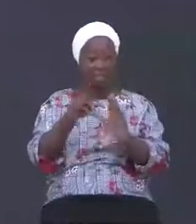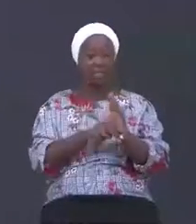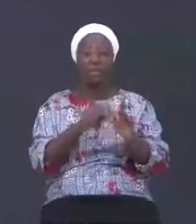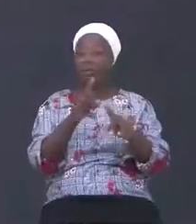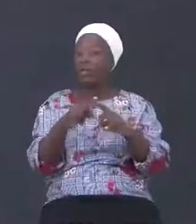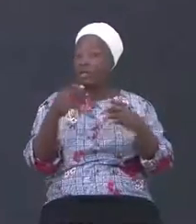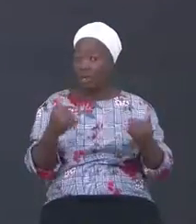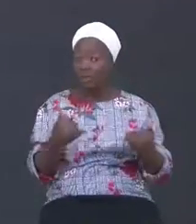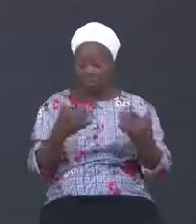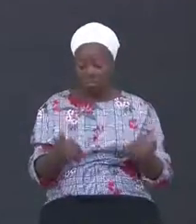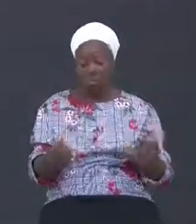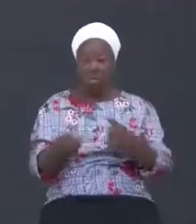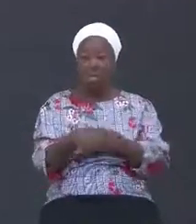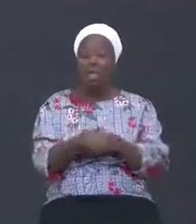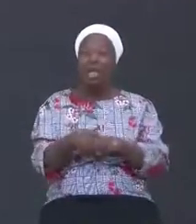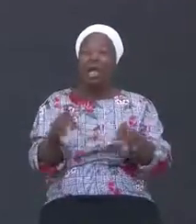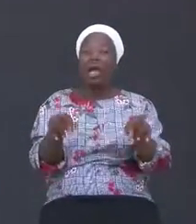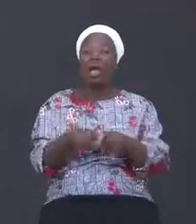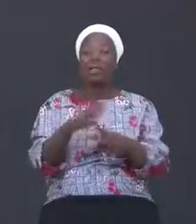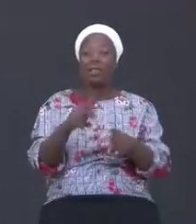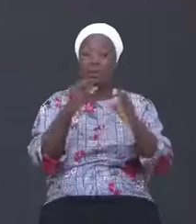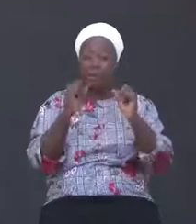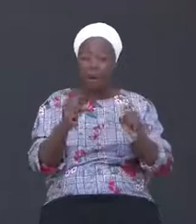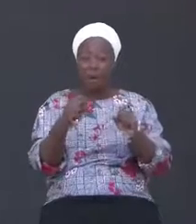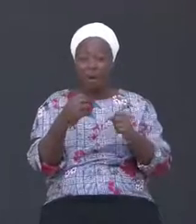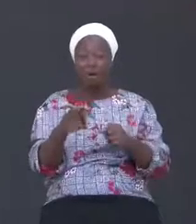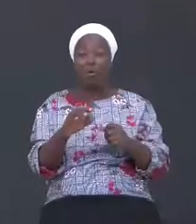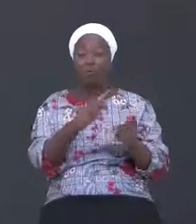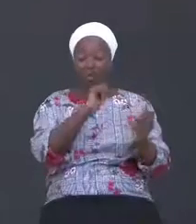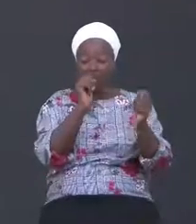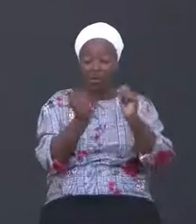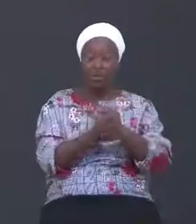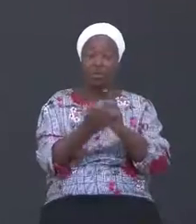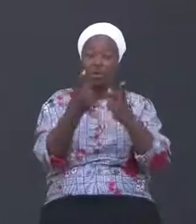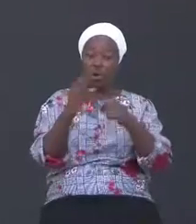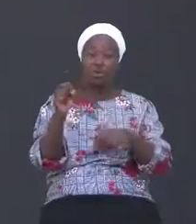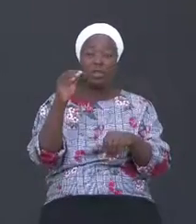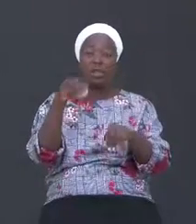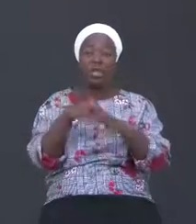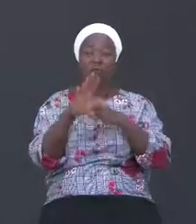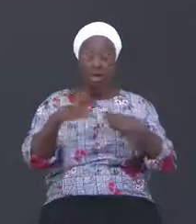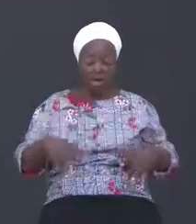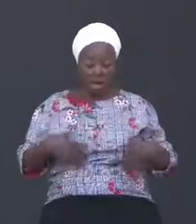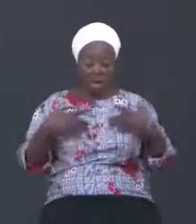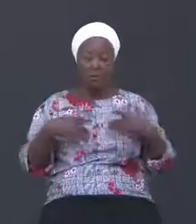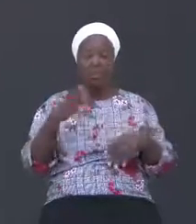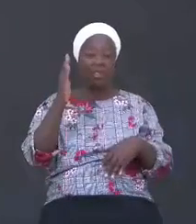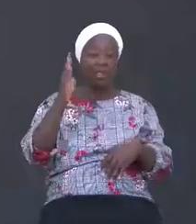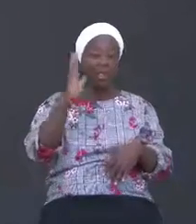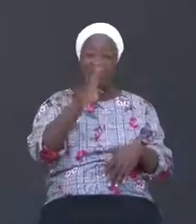maintenant, aujourd'hui, comme la puissance de la transformation vient dans ta vie, il y